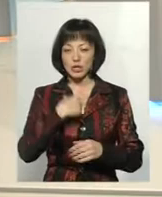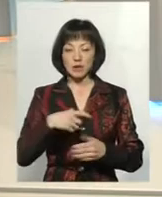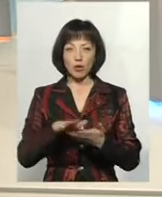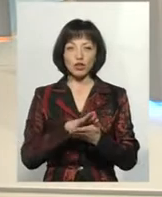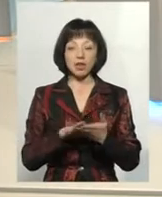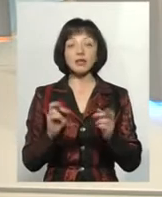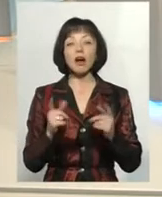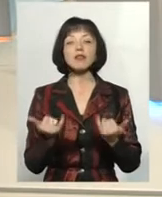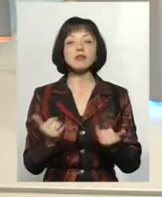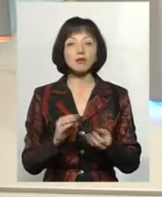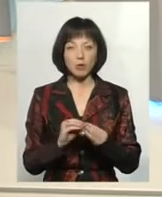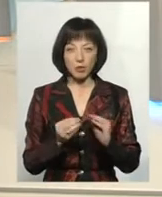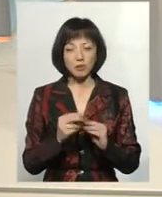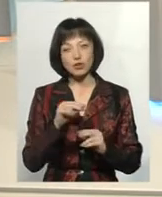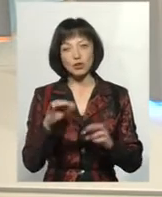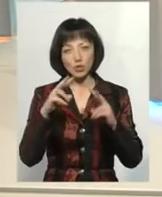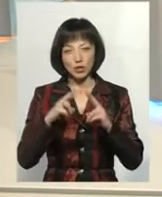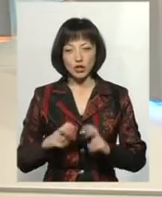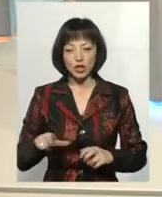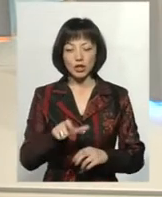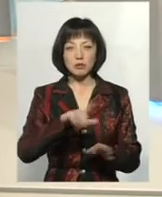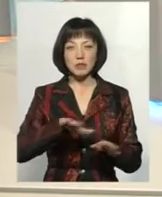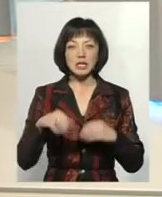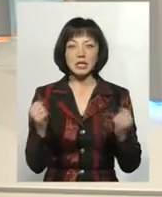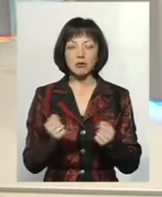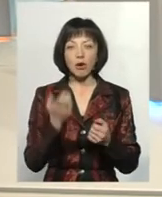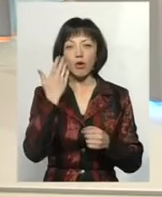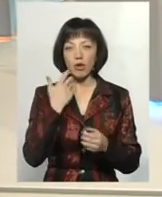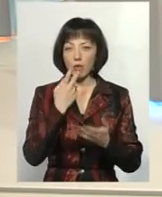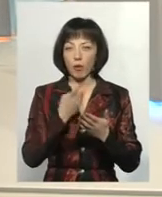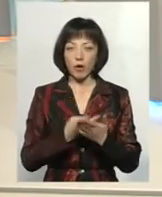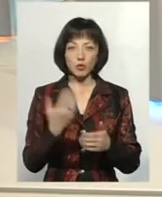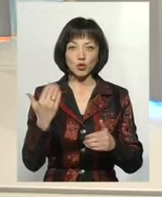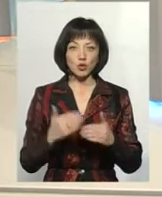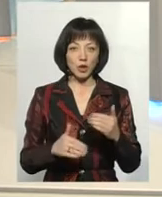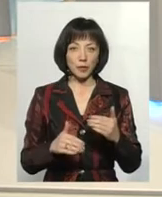самоочищатись. Та яка зараз проблема? Чи досліджували вже річку після зими? І коли ми все-таки побачимо вже